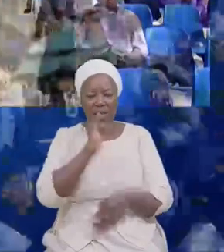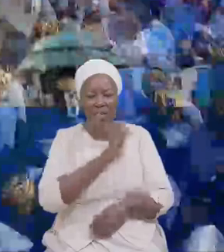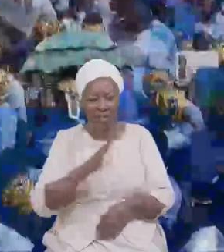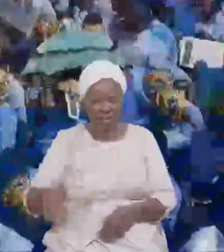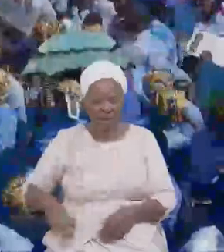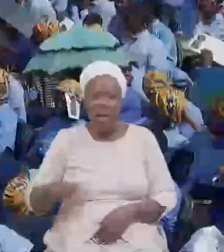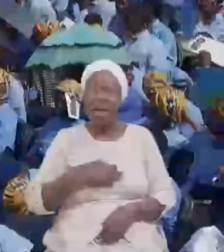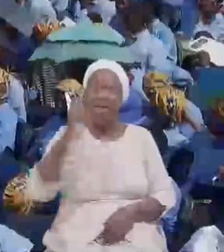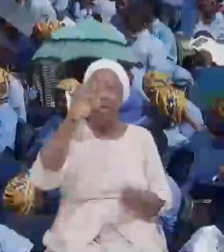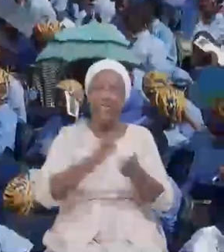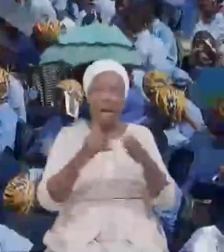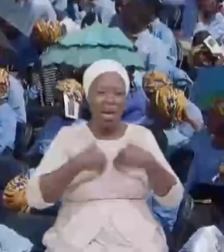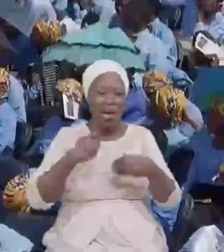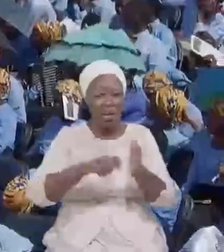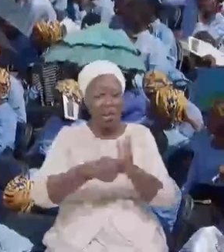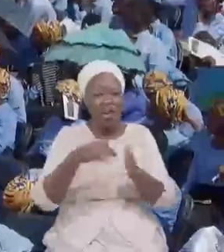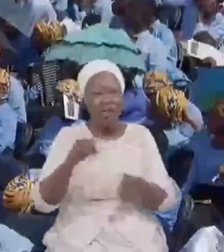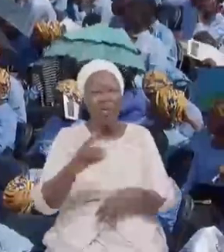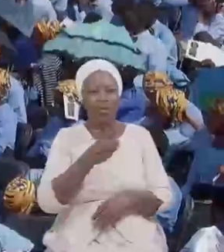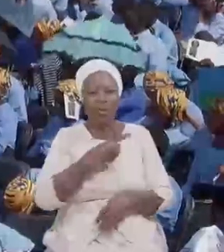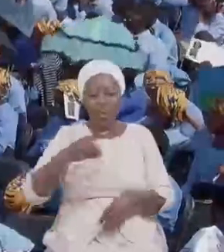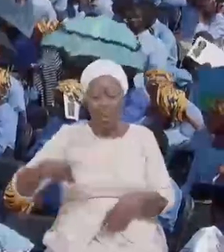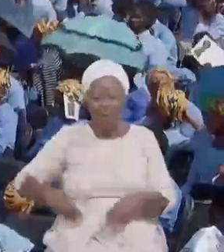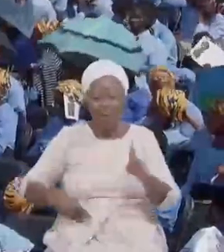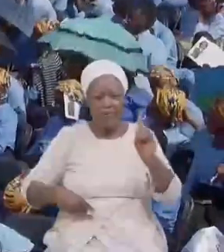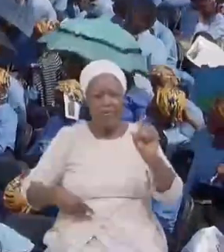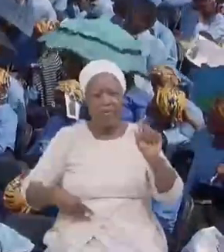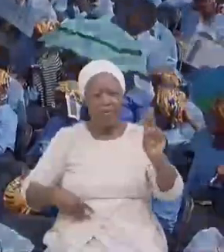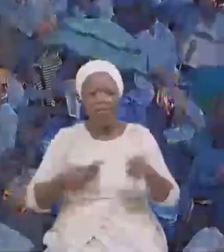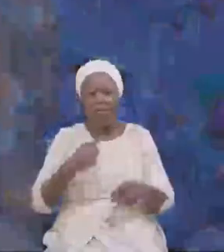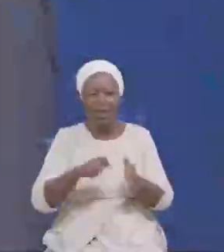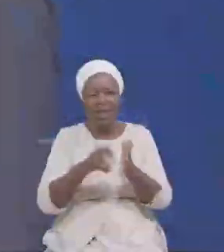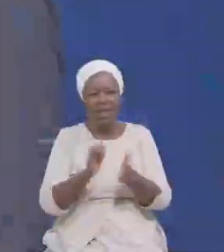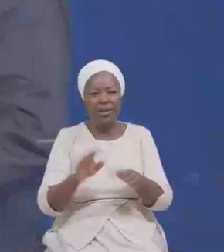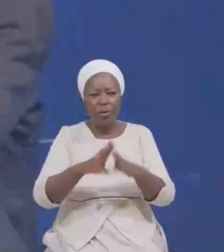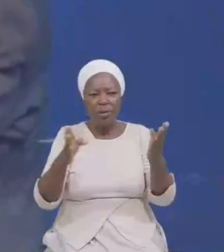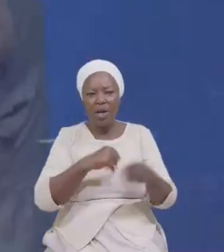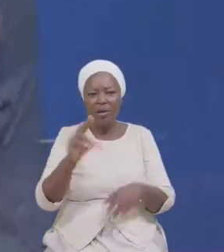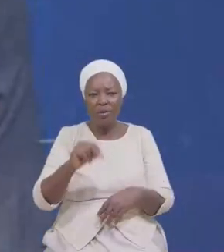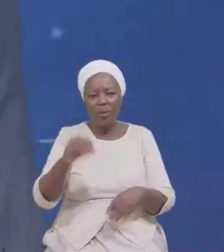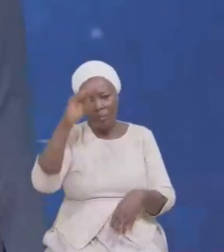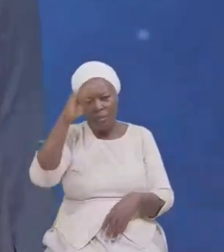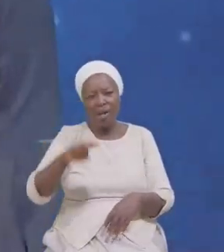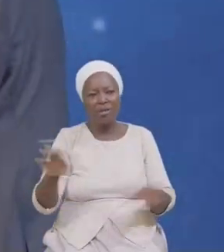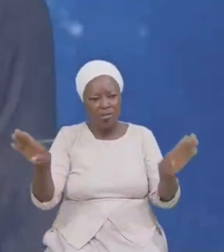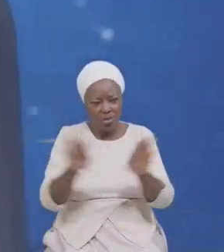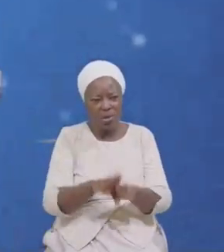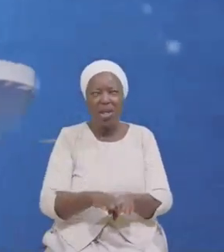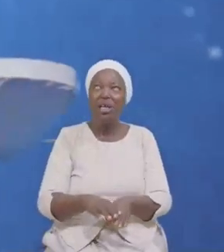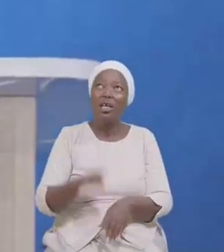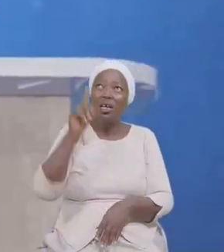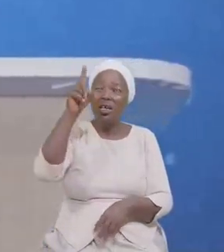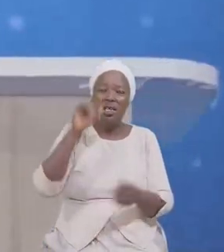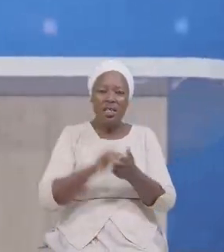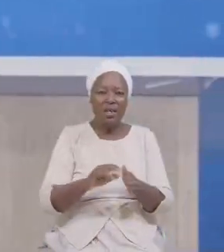de David, celui qui ouvre et personne ne peut fermer. Celui qui ouvre dans